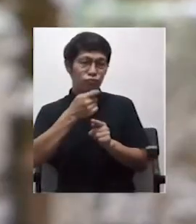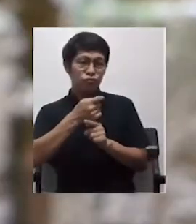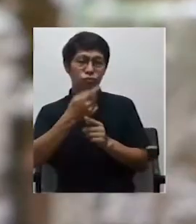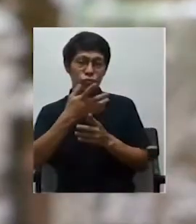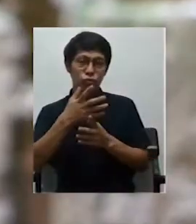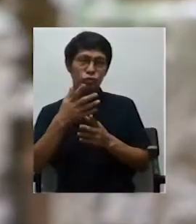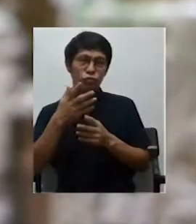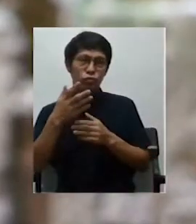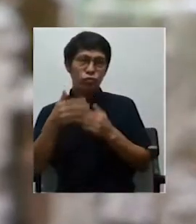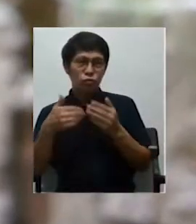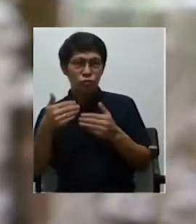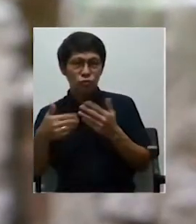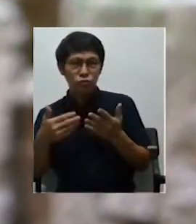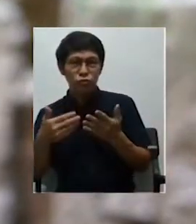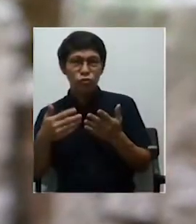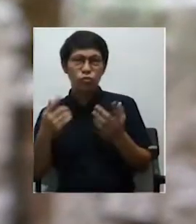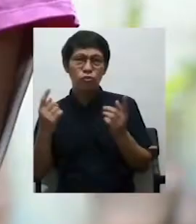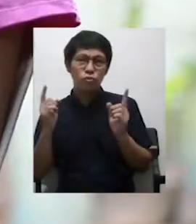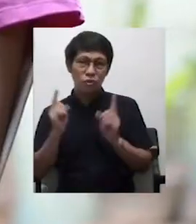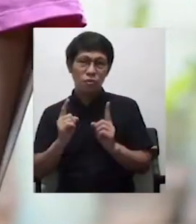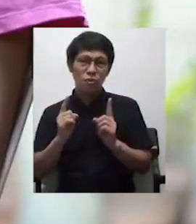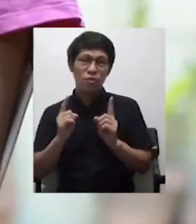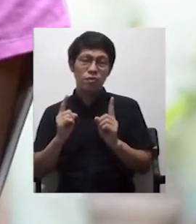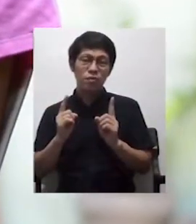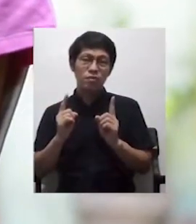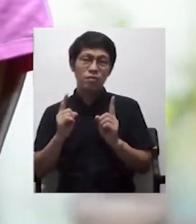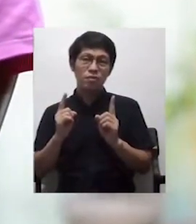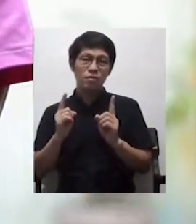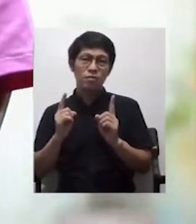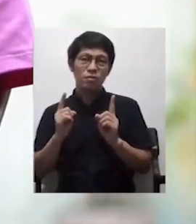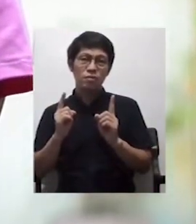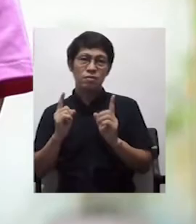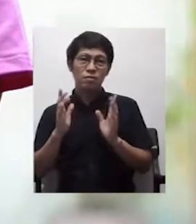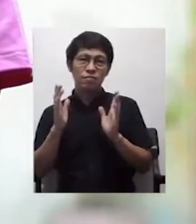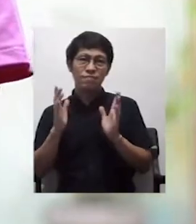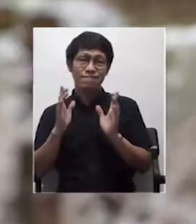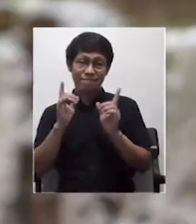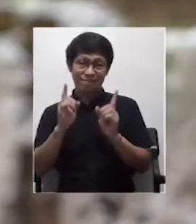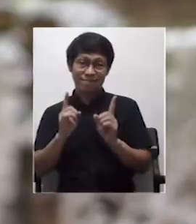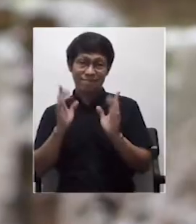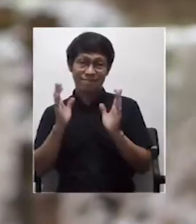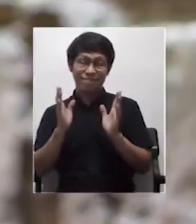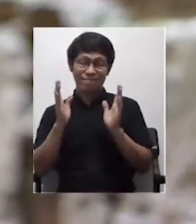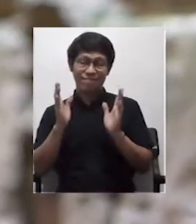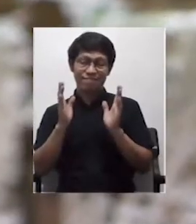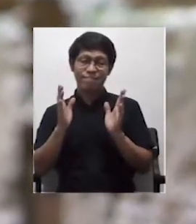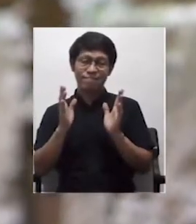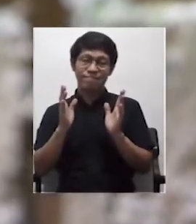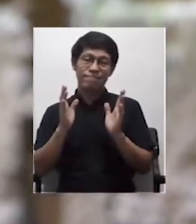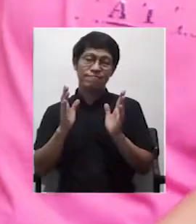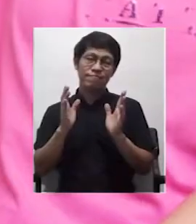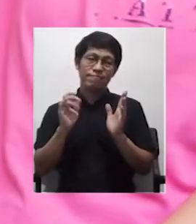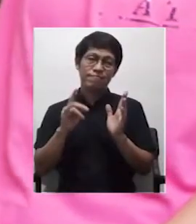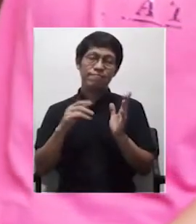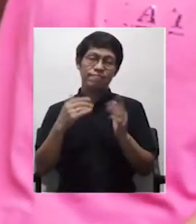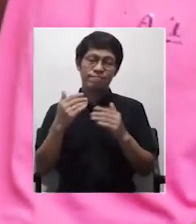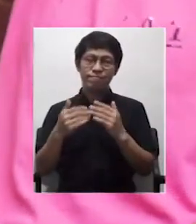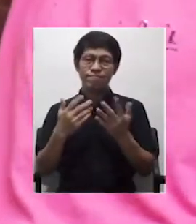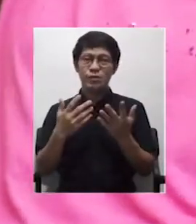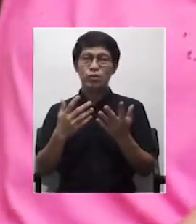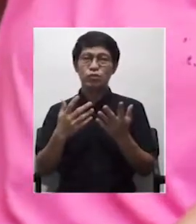Pero, andyan pa rin po siya. Hindi niya po ako pinapabayaan. Tumatawa-tawa lang po siya. Ganun lang po